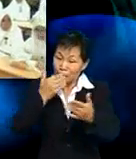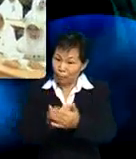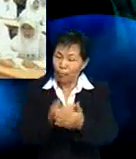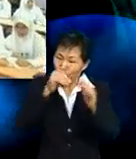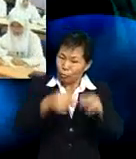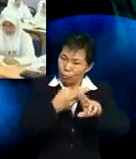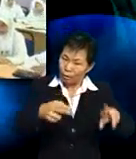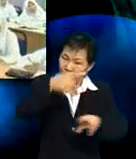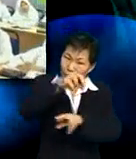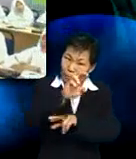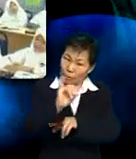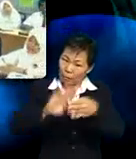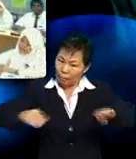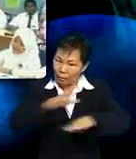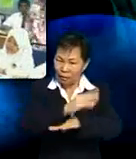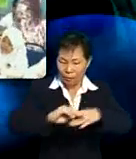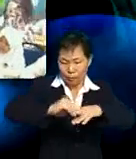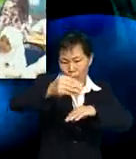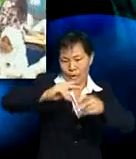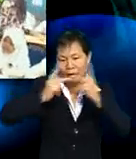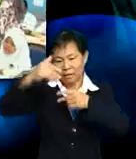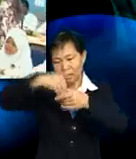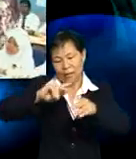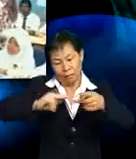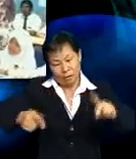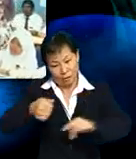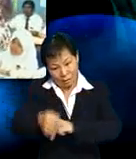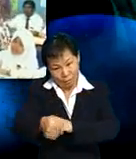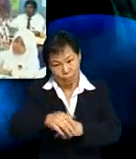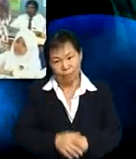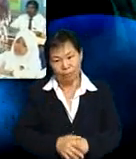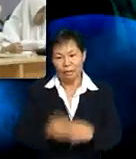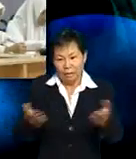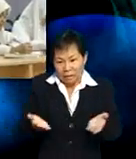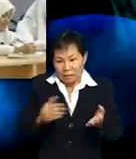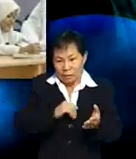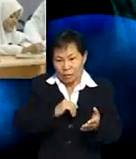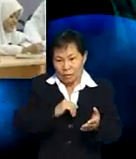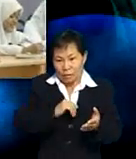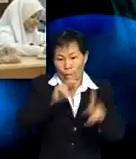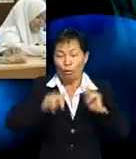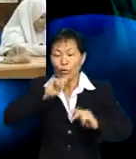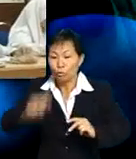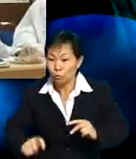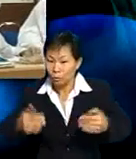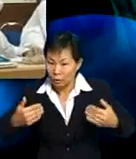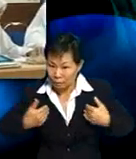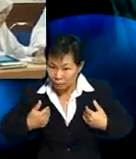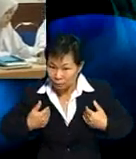menyediakan peribahasa dan juga mutiara kata di dalam karangan kamu. Di sini saya ingin mengutip pandangan orang tua yang mempunyai,